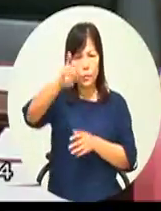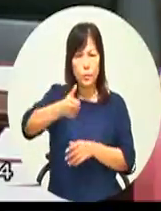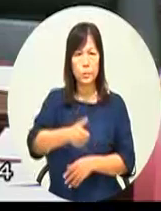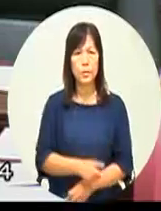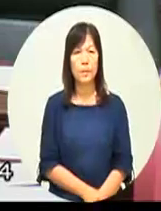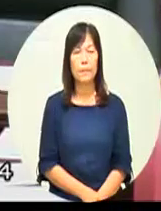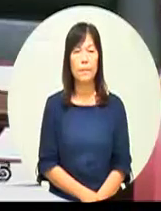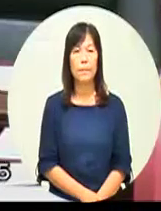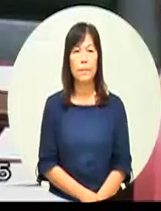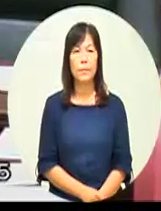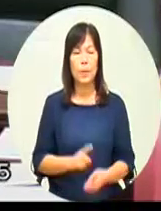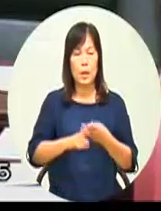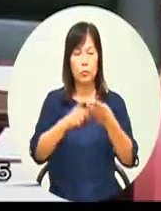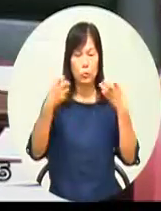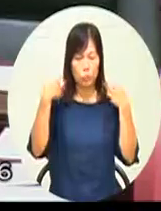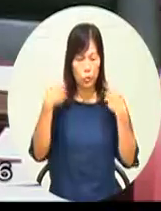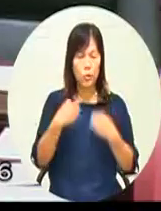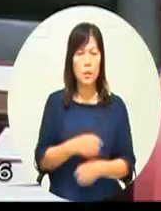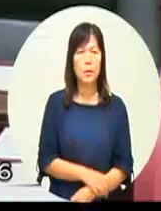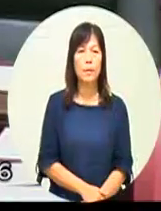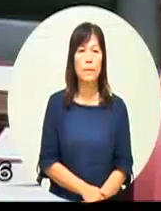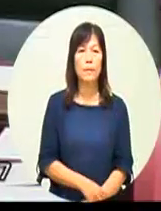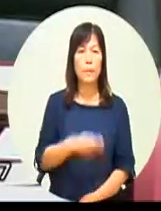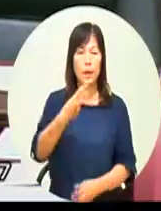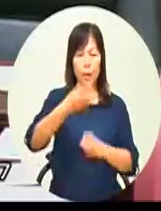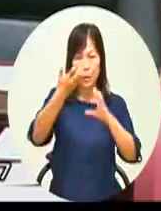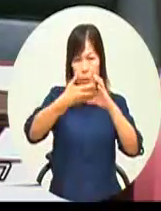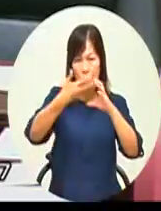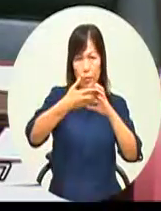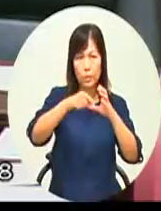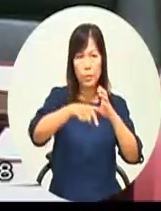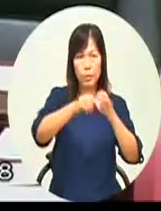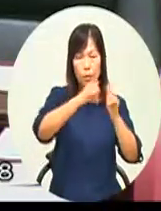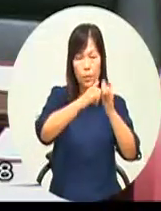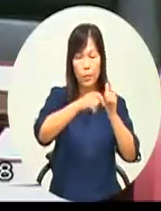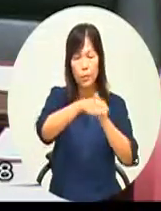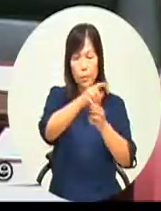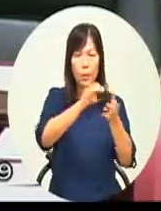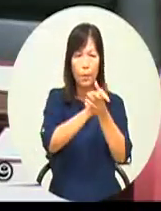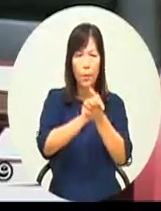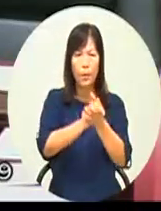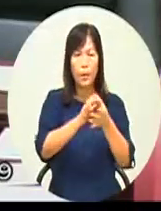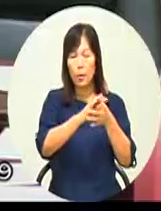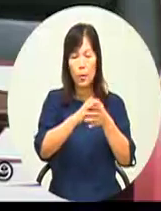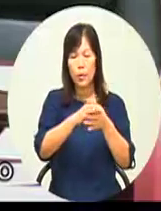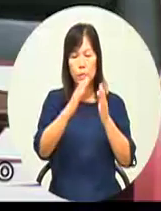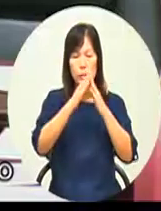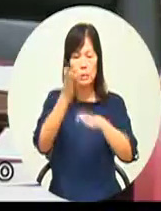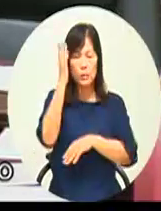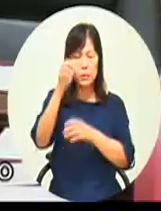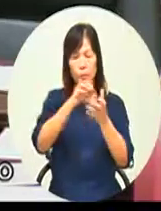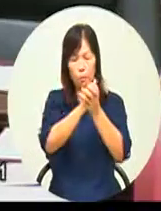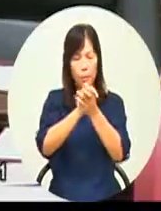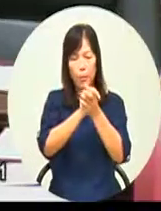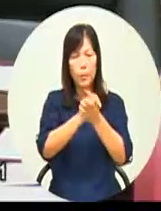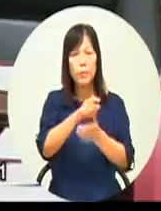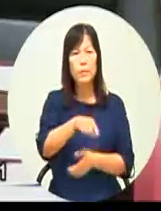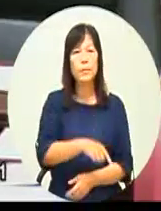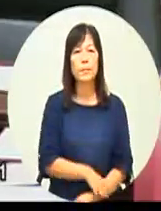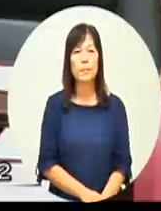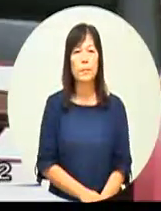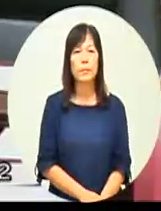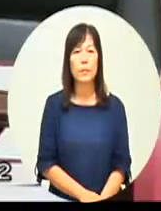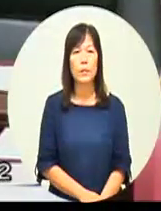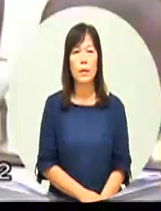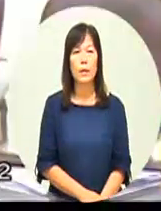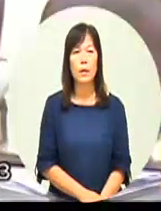主管，还有我们电视机前面的我们的市民朋友，在关心市政的好朋友们，现在